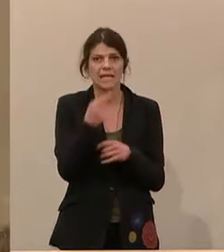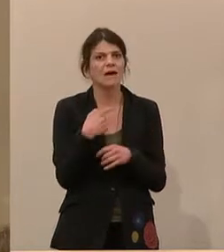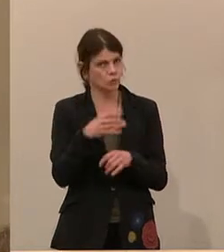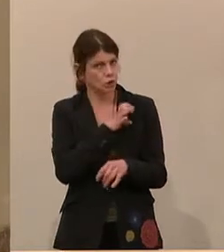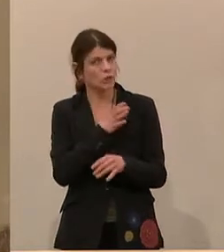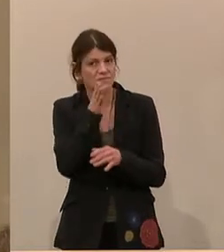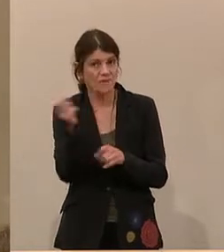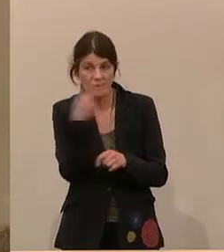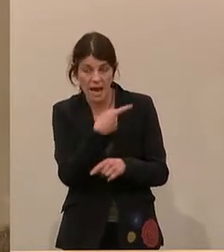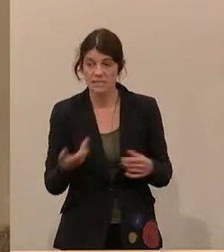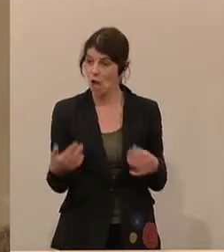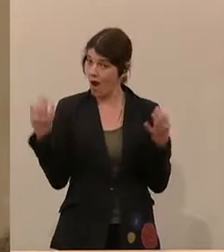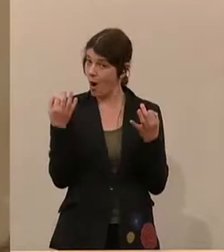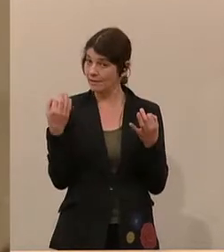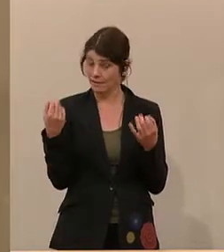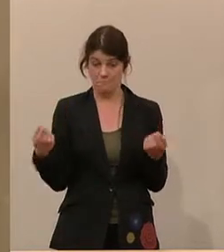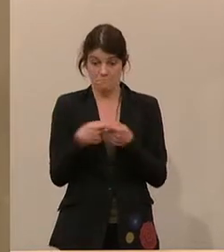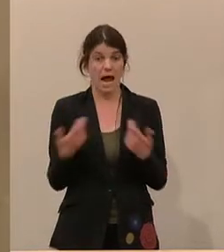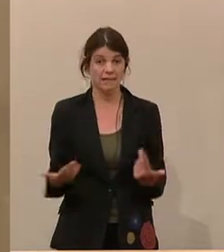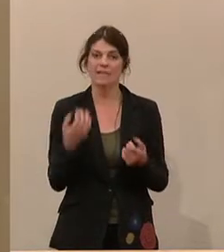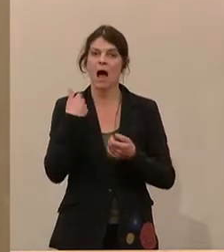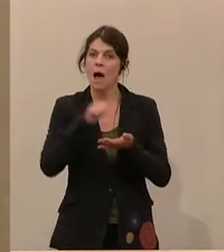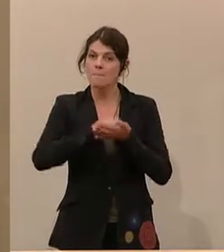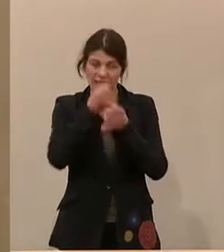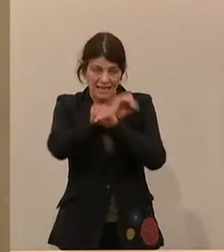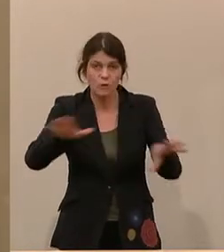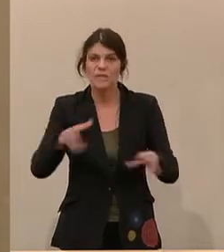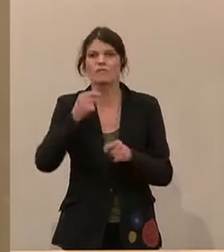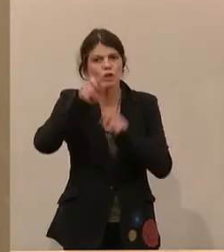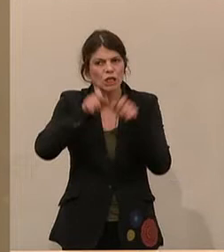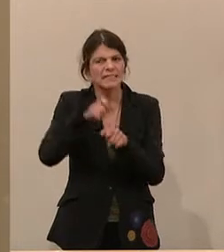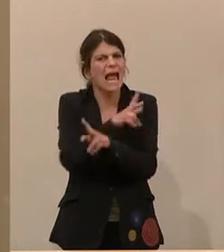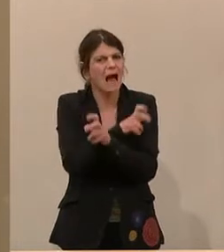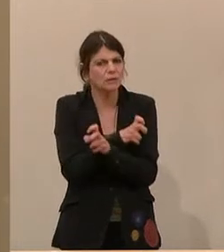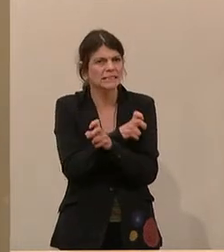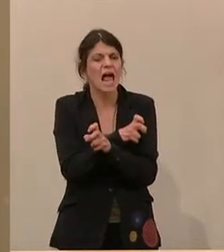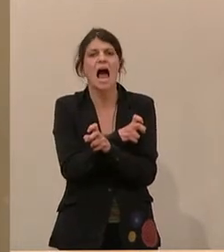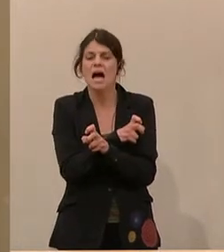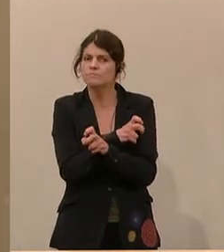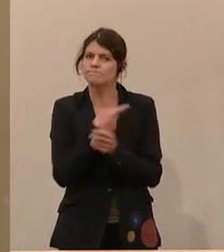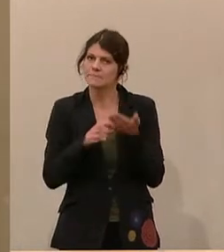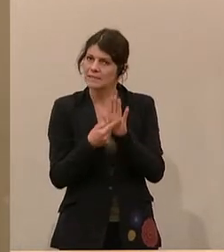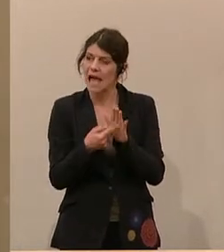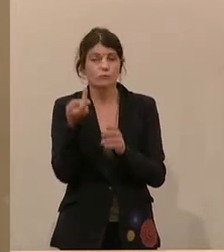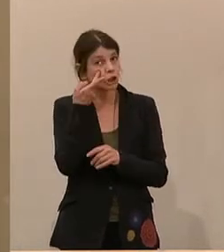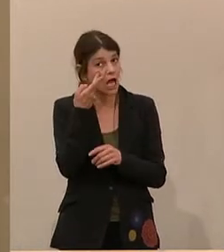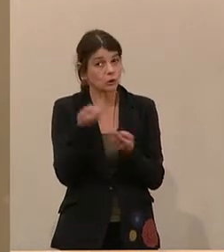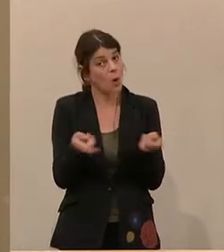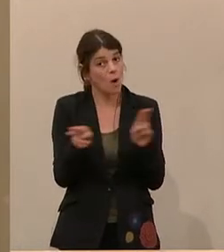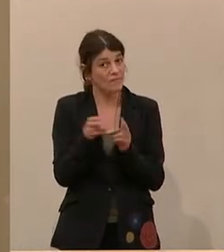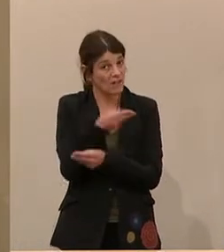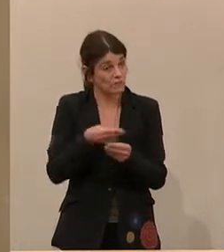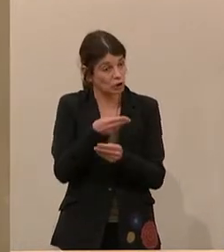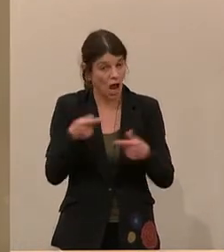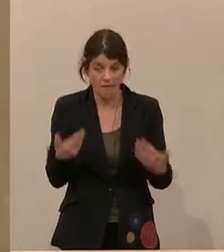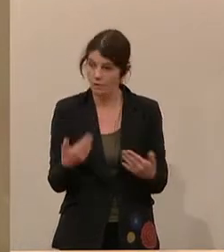verpassen. Es hat gerade passenderweise heute eine Presseaussendung gegeben von Statistik Austria, wo wir stehen in der Umweltwirtschaft.